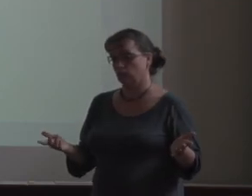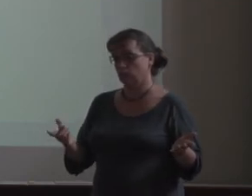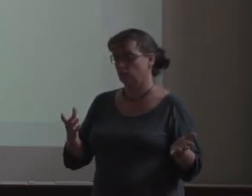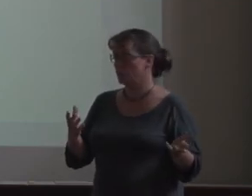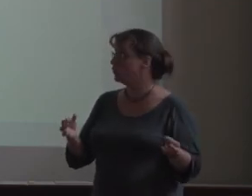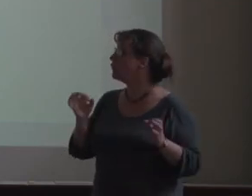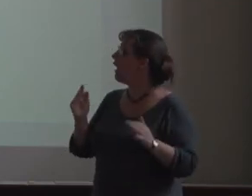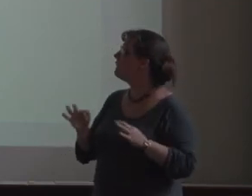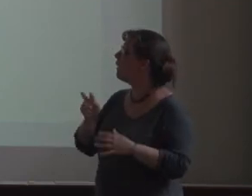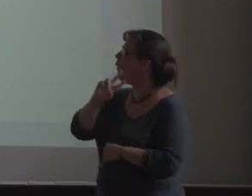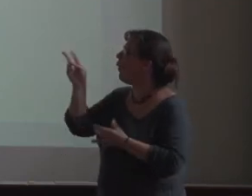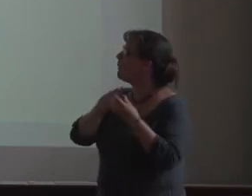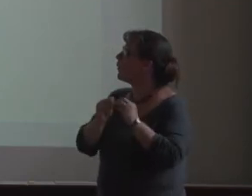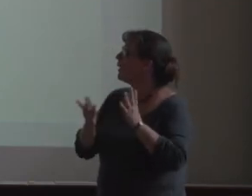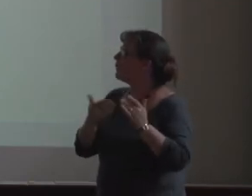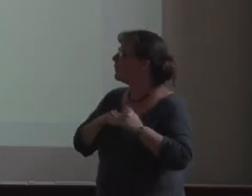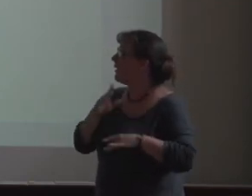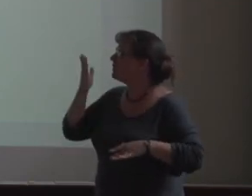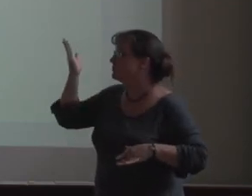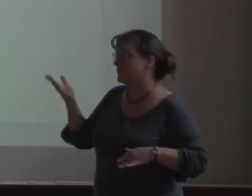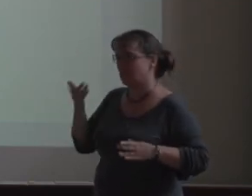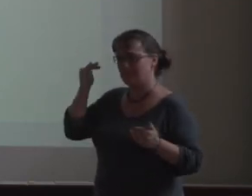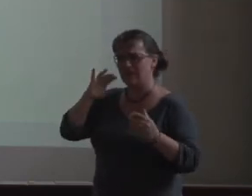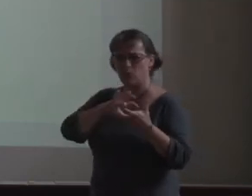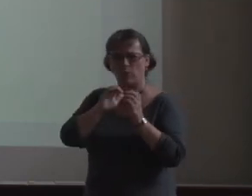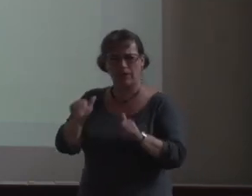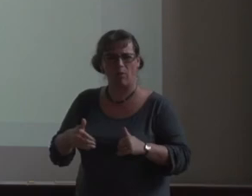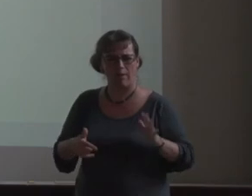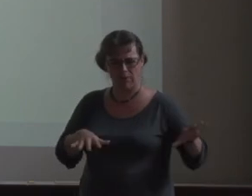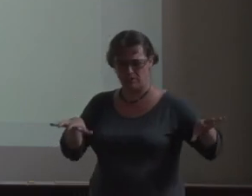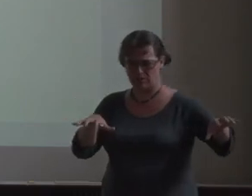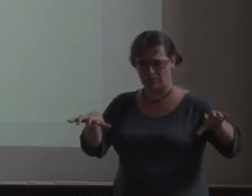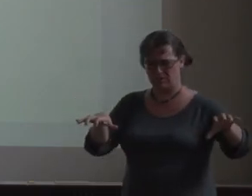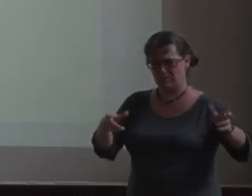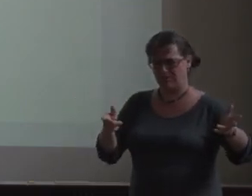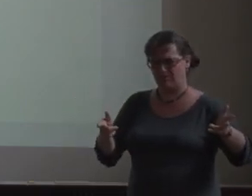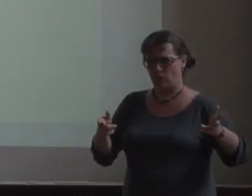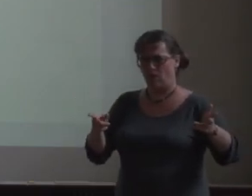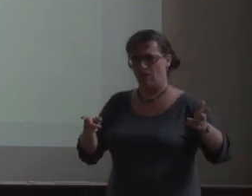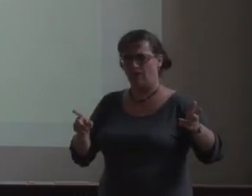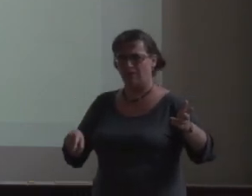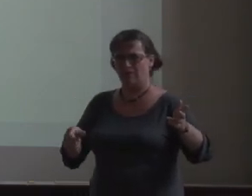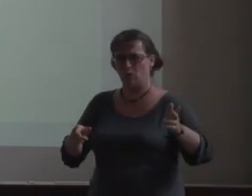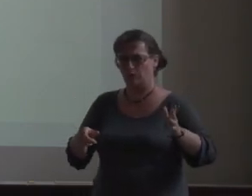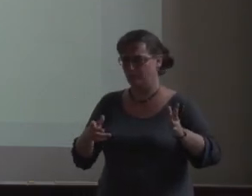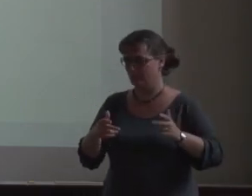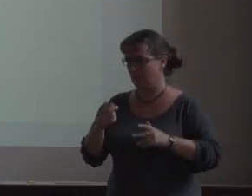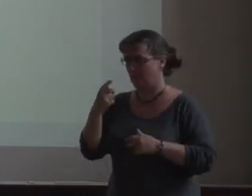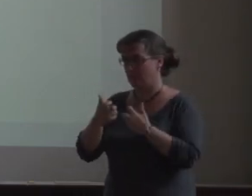problèmes, vu la complexité de la chose, faut trouver, c'est toujours un petit peu compliqué de trouver soit des stagiaires,